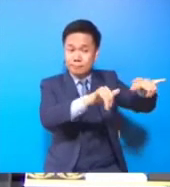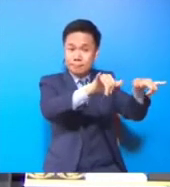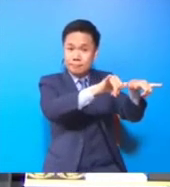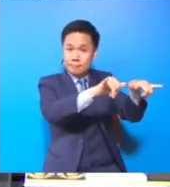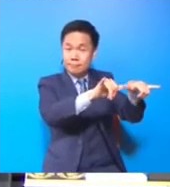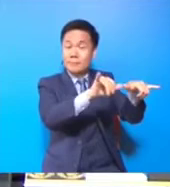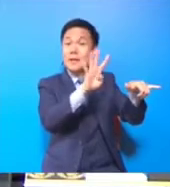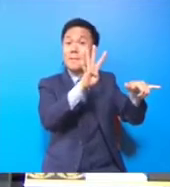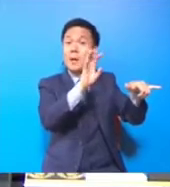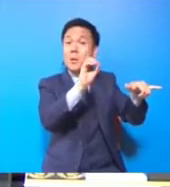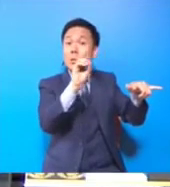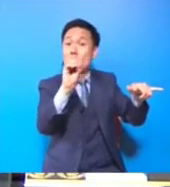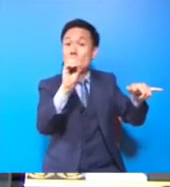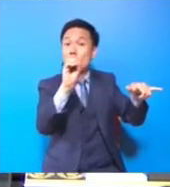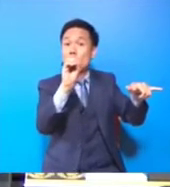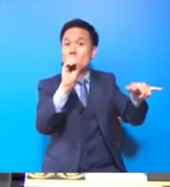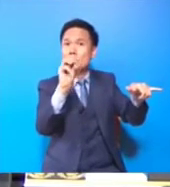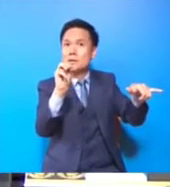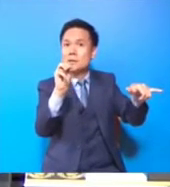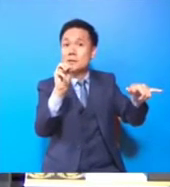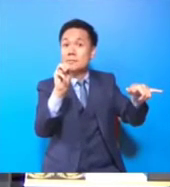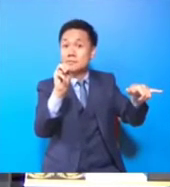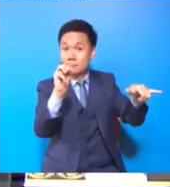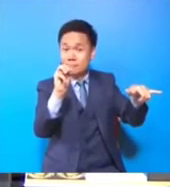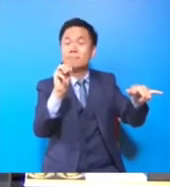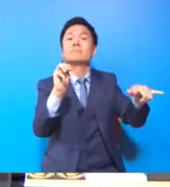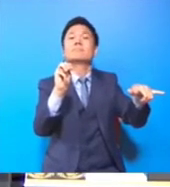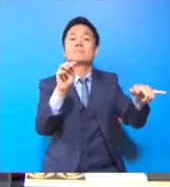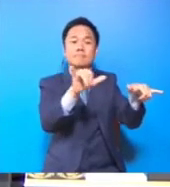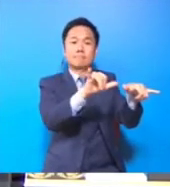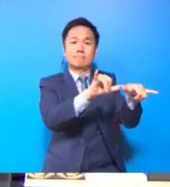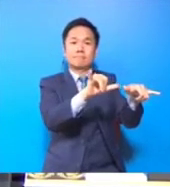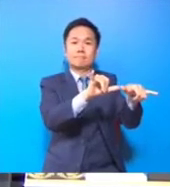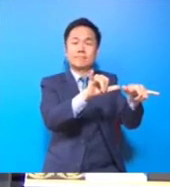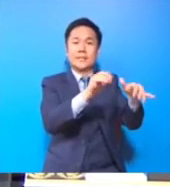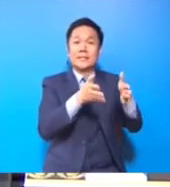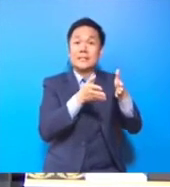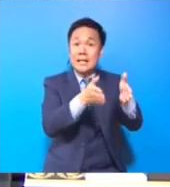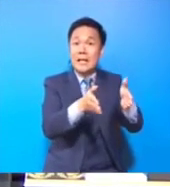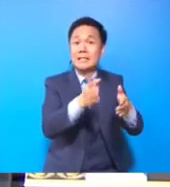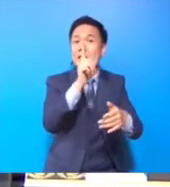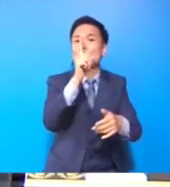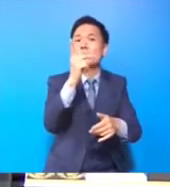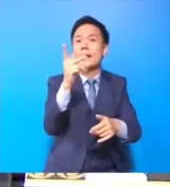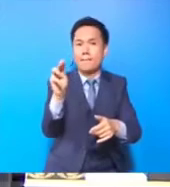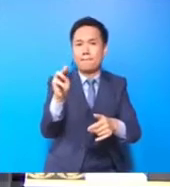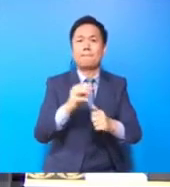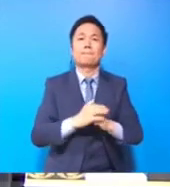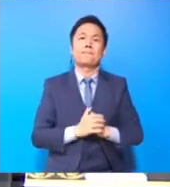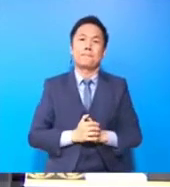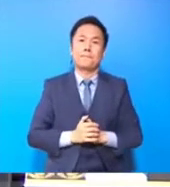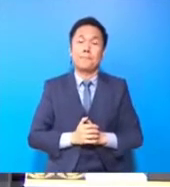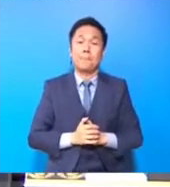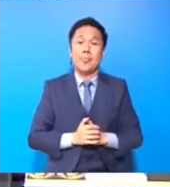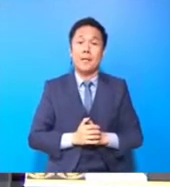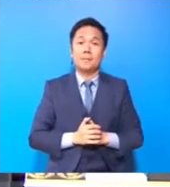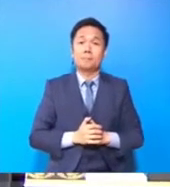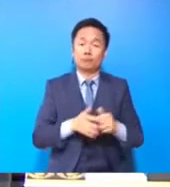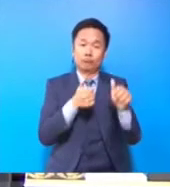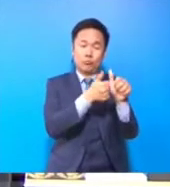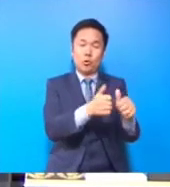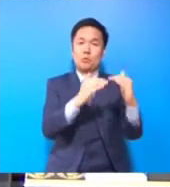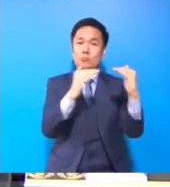400 KM ratus meter dan jalan sepanjang Sabtu KM dengan standar